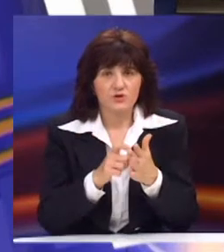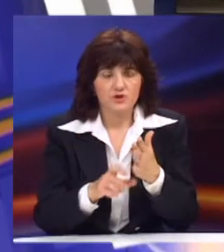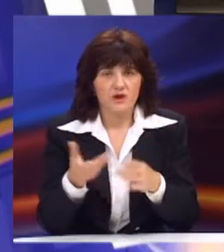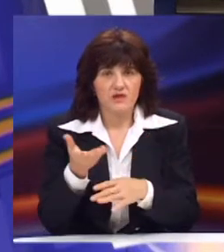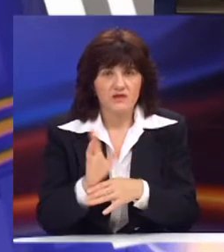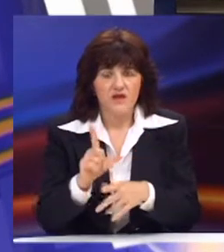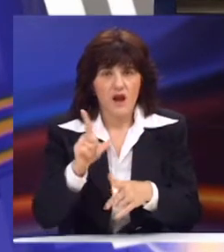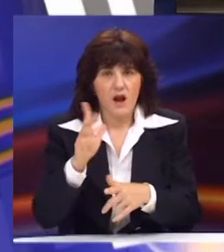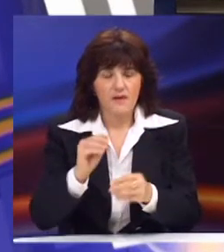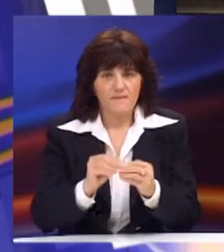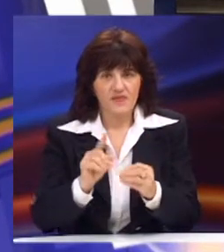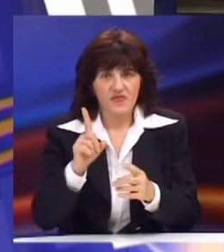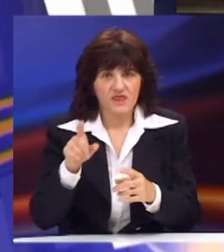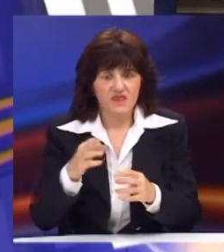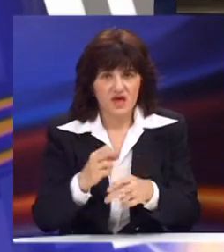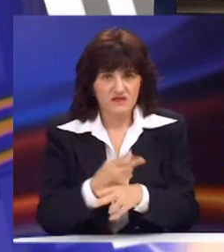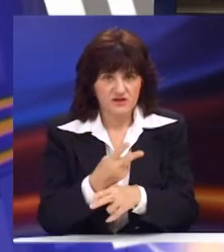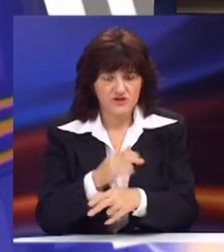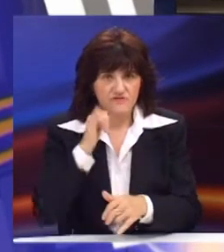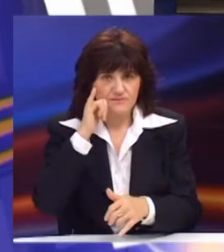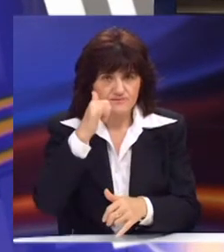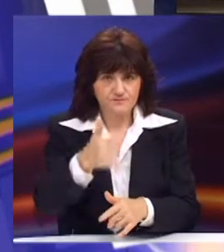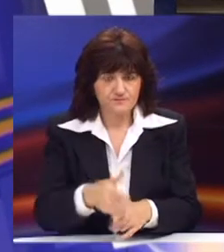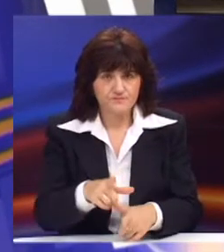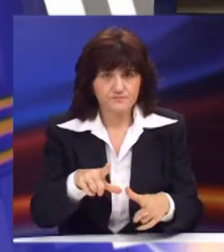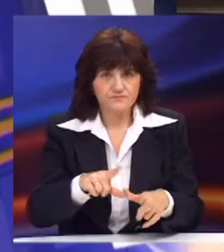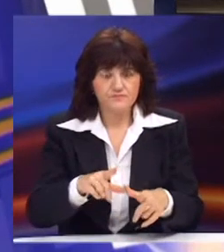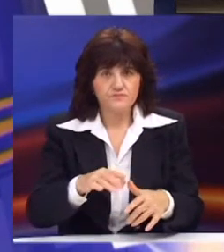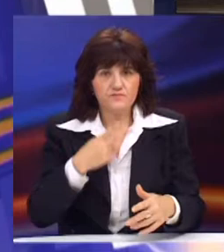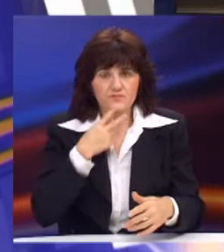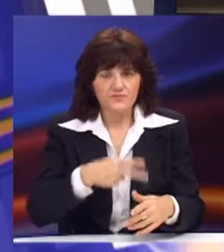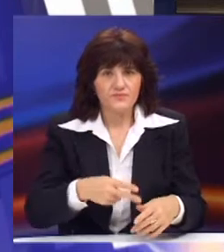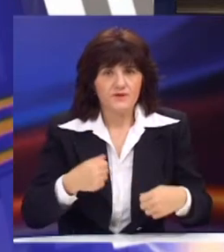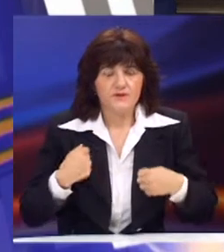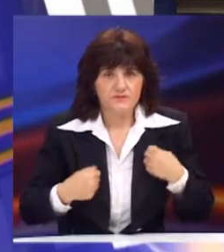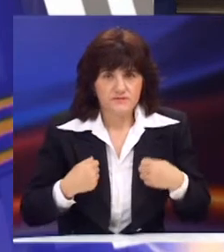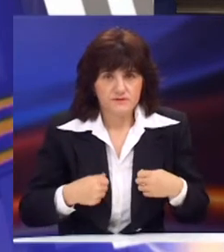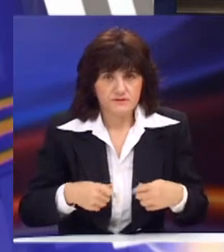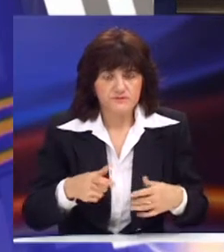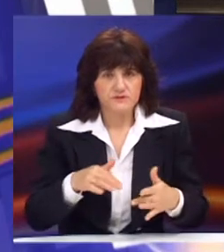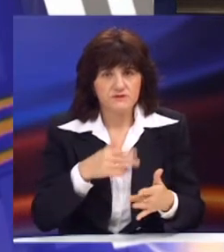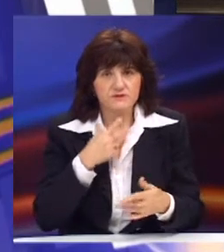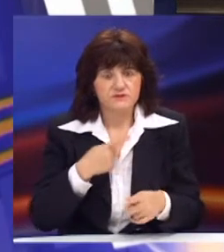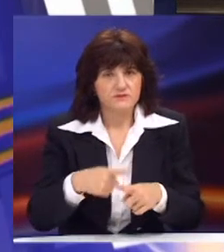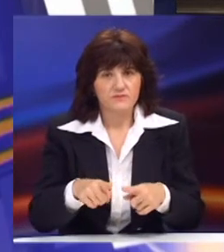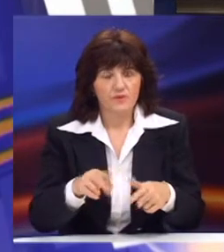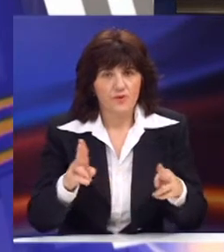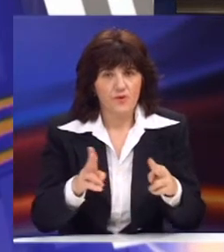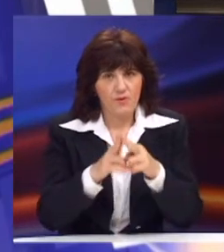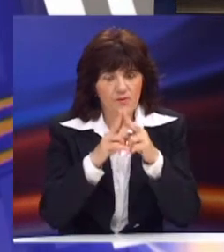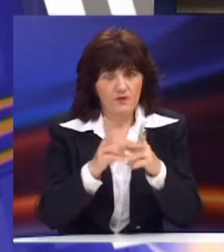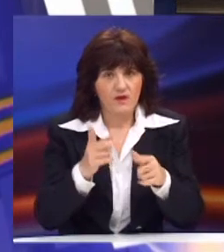Sedmočlana delegacija iz Libije u okviru studijske posete stalnoj konferenciji gradova i opština posetila je Suboticu. Cilj posete je da